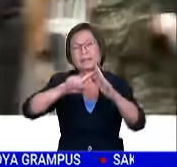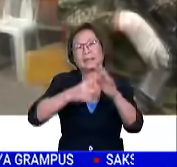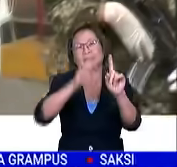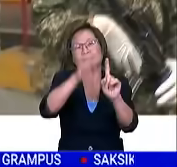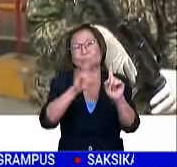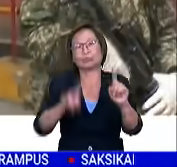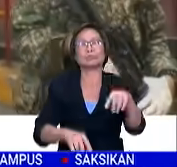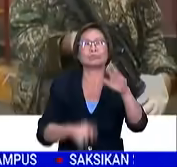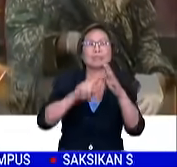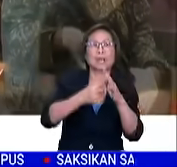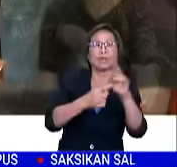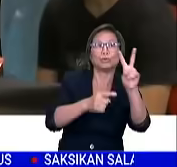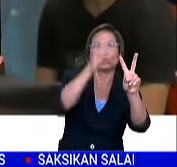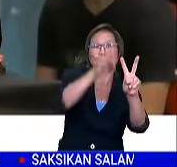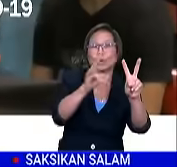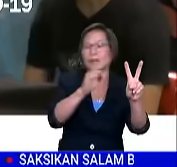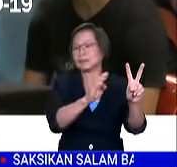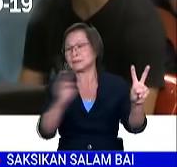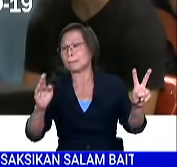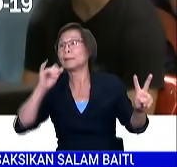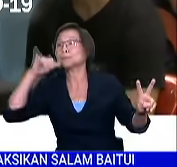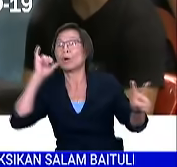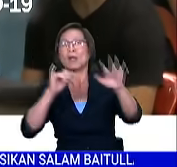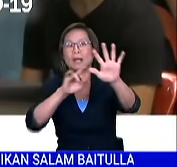Sejak 2 Julai sehingga semalam, seramai